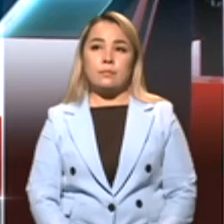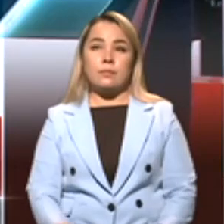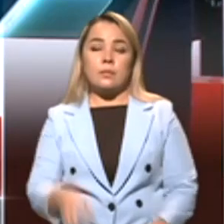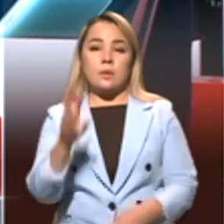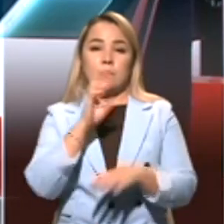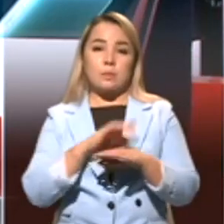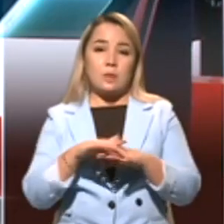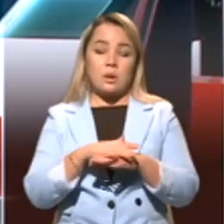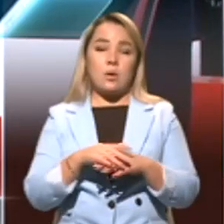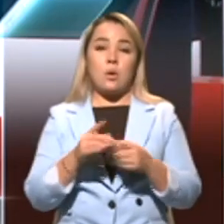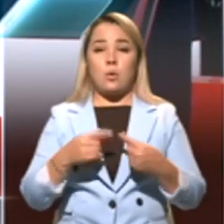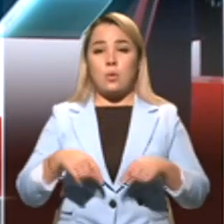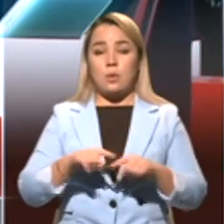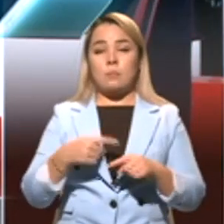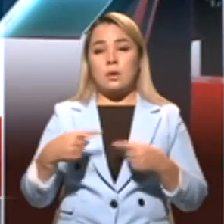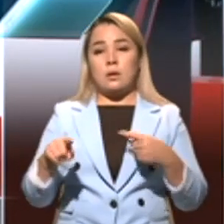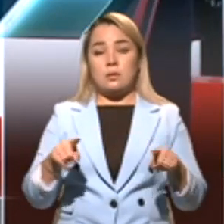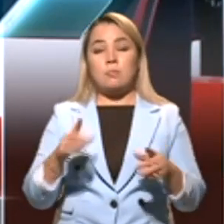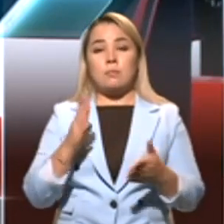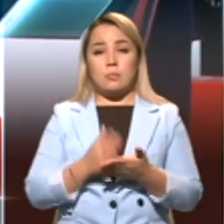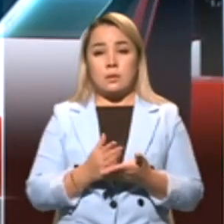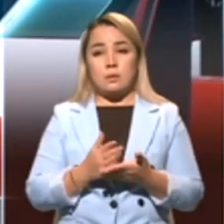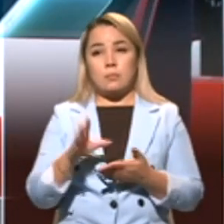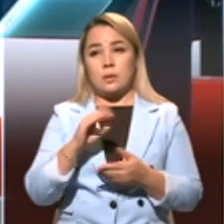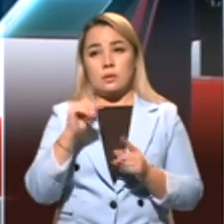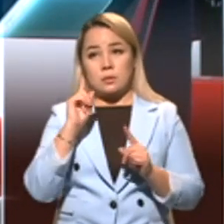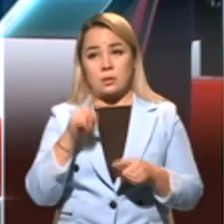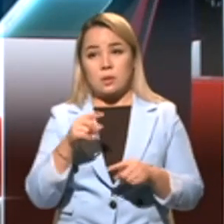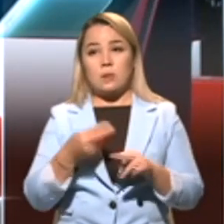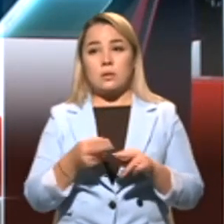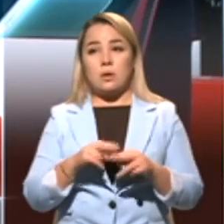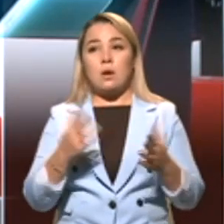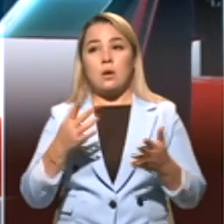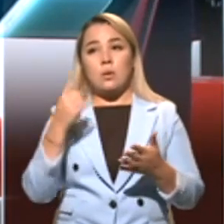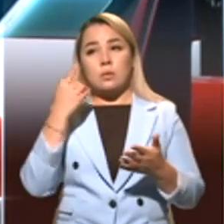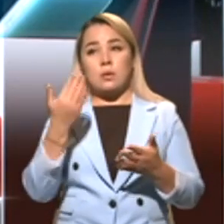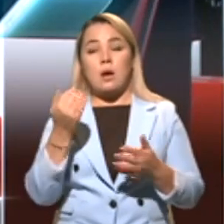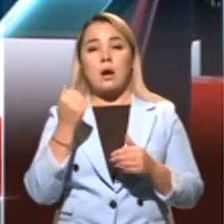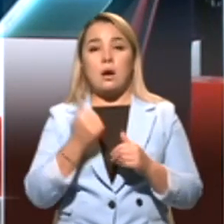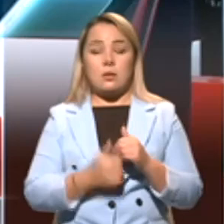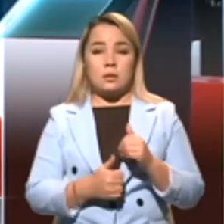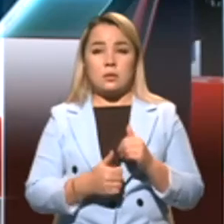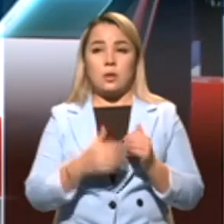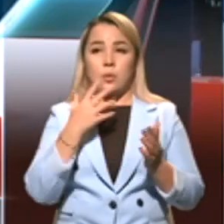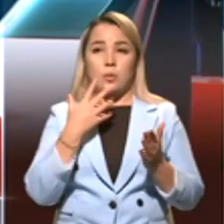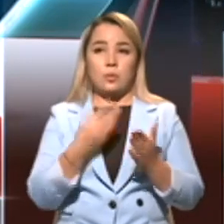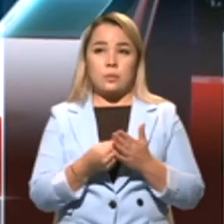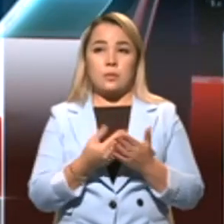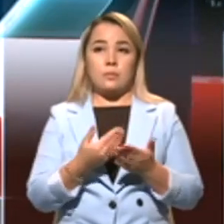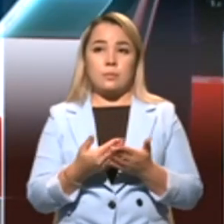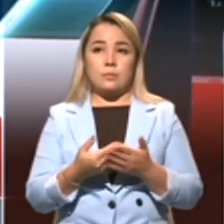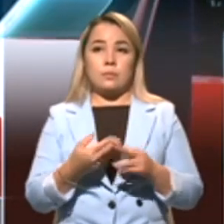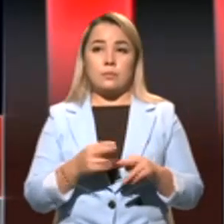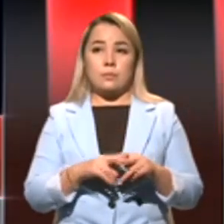Мемлекет пен қоғамның айырмашылық бар, өздеріңіз білесіздер. Қалай білесіздер? Әркімнің,